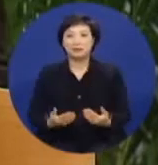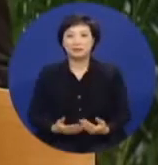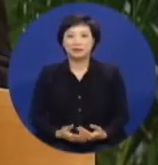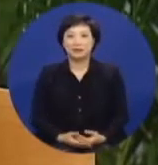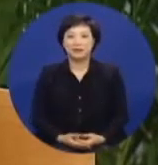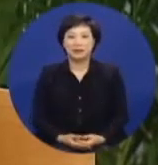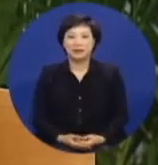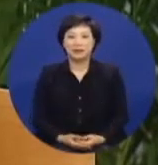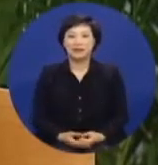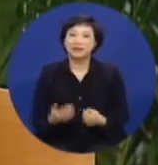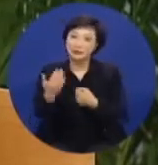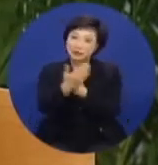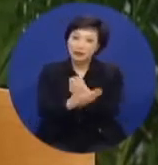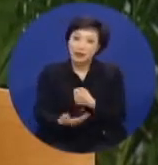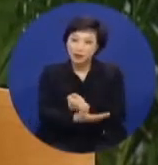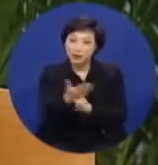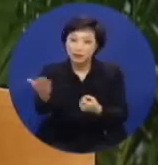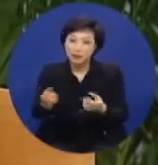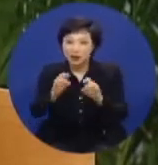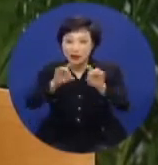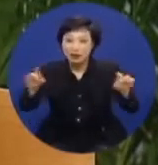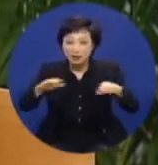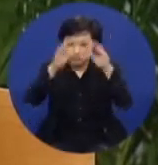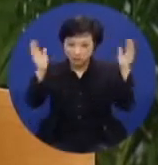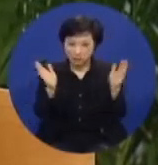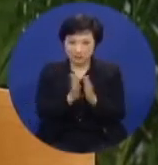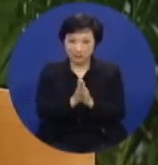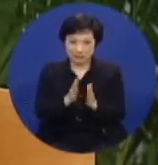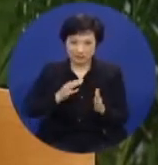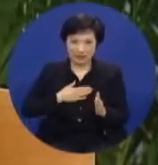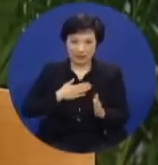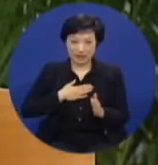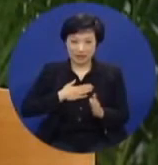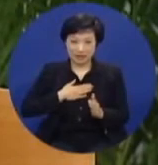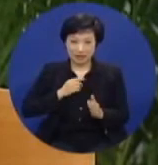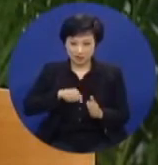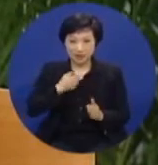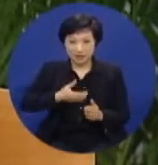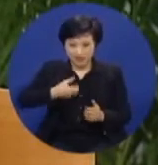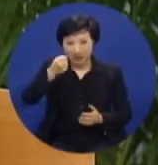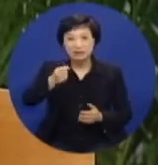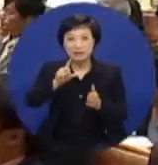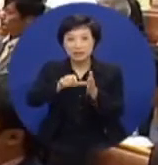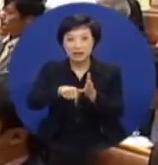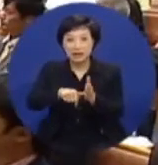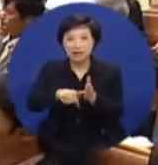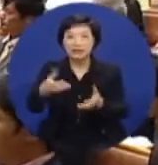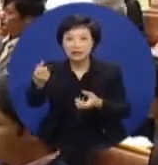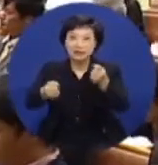으 의미는 여러분들이 각자가 다톡 쫌 아는 시간이 되기를 원합니다